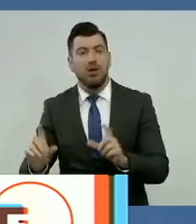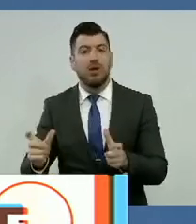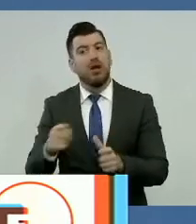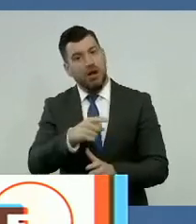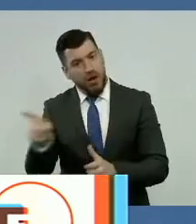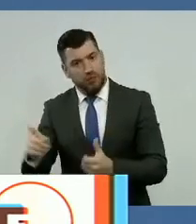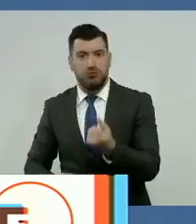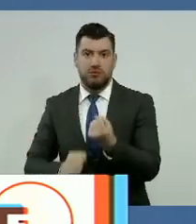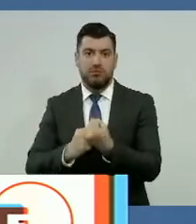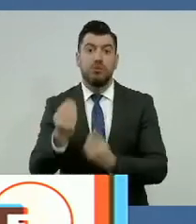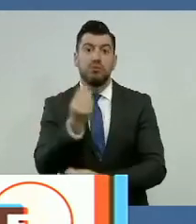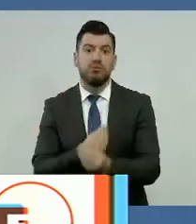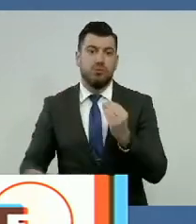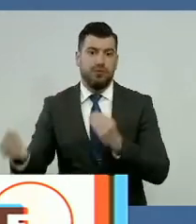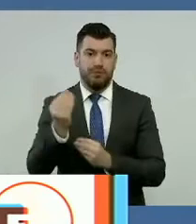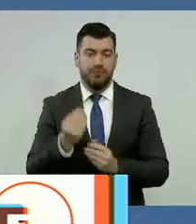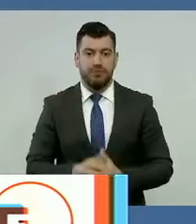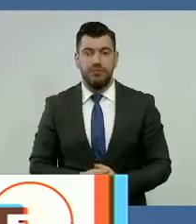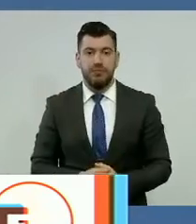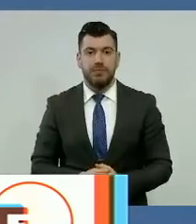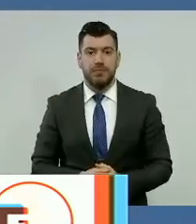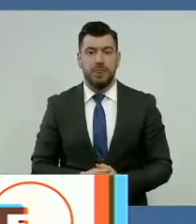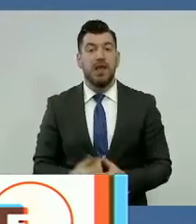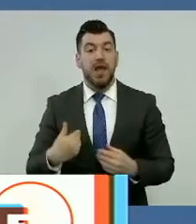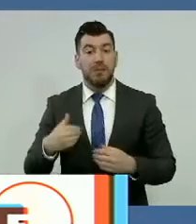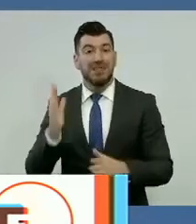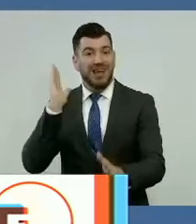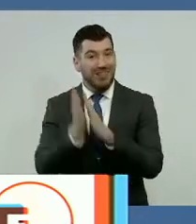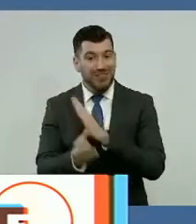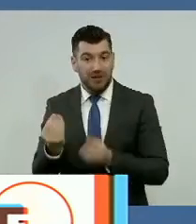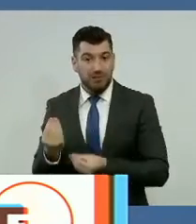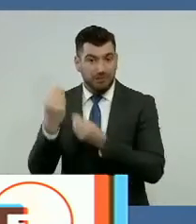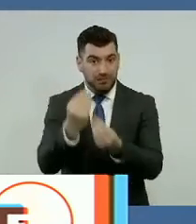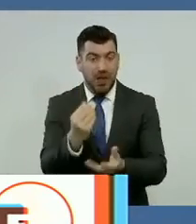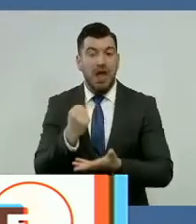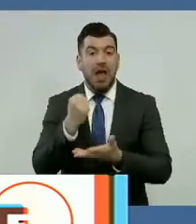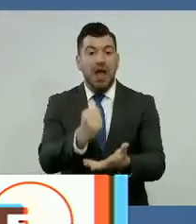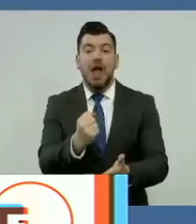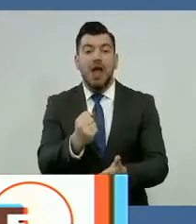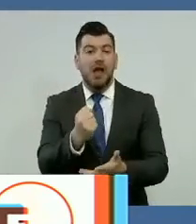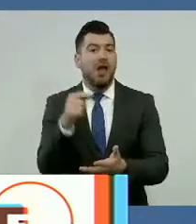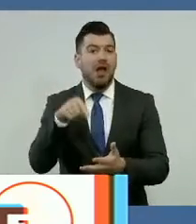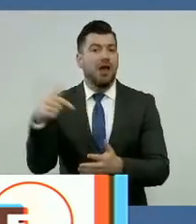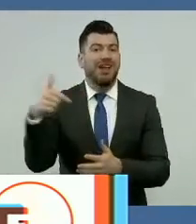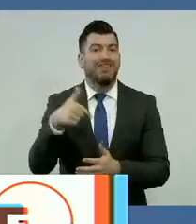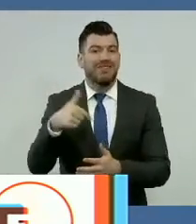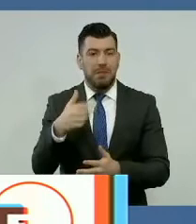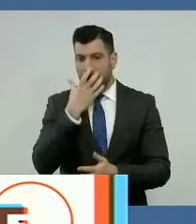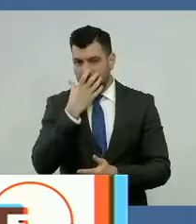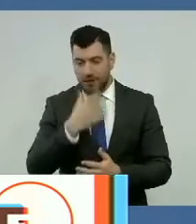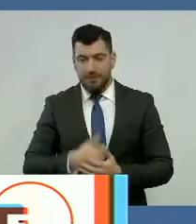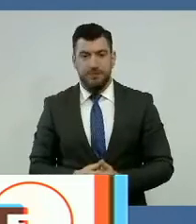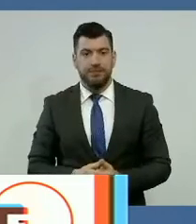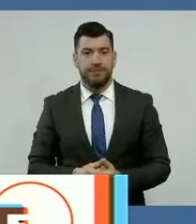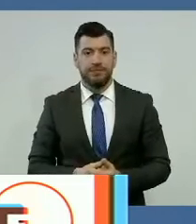Συγκεκριμένα, πρώτον, χορηγείται απευθείας επιδότηση καυσίμων στους πολίτες, που καλύπτει σημαντικό μέρος